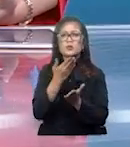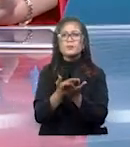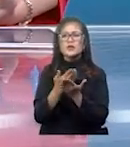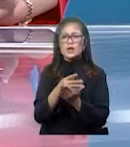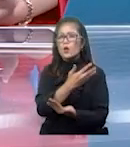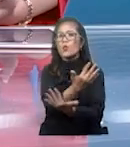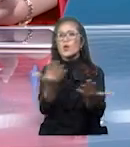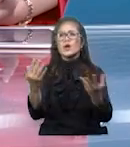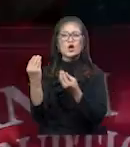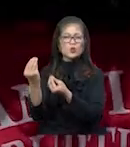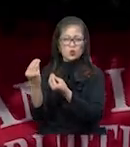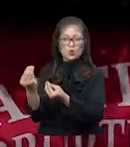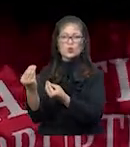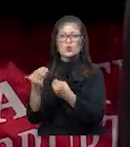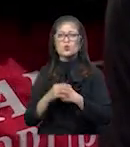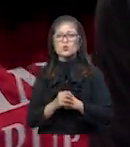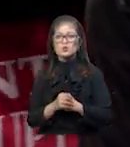menunggu.